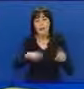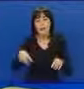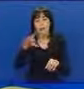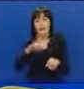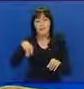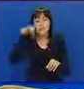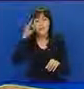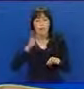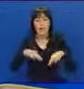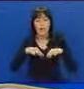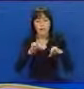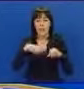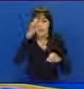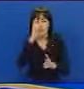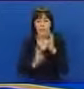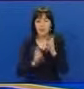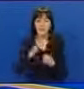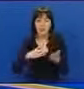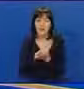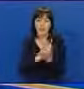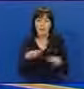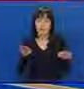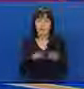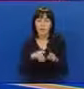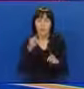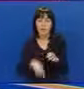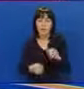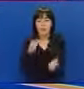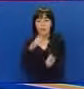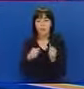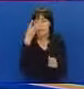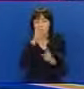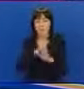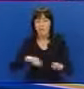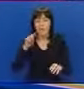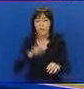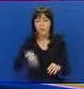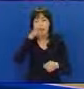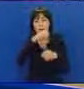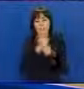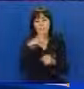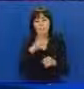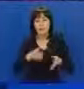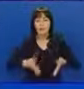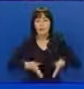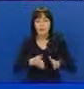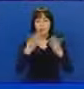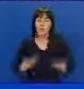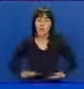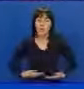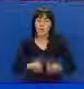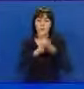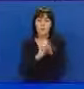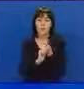Қазақ автожол мемлекеттік кәсіпорнының қызметкері бөлісті. Грейдершілер ескерусіз қалмады. Елбасы айтқан, жол өмір өзегі.